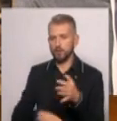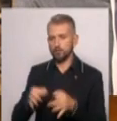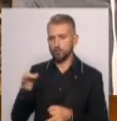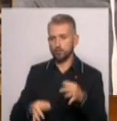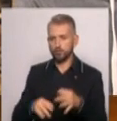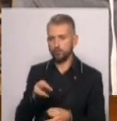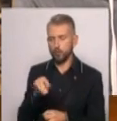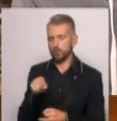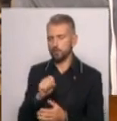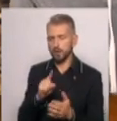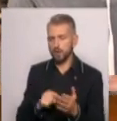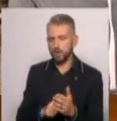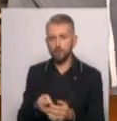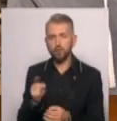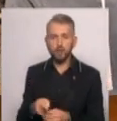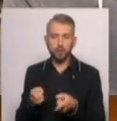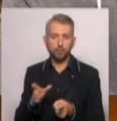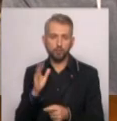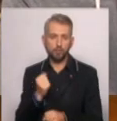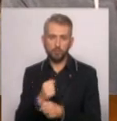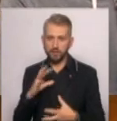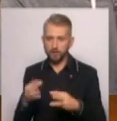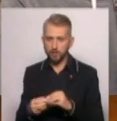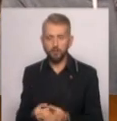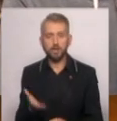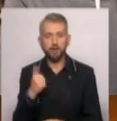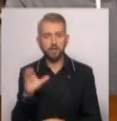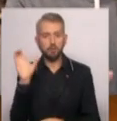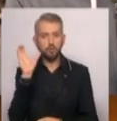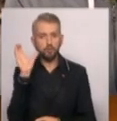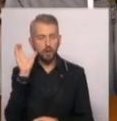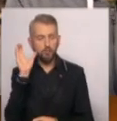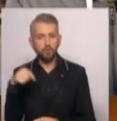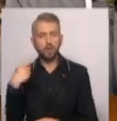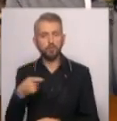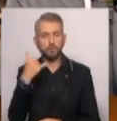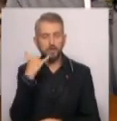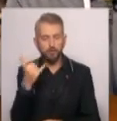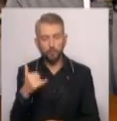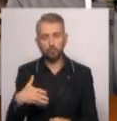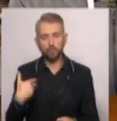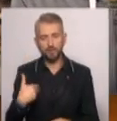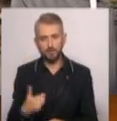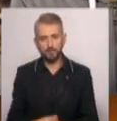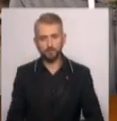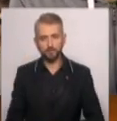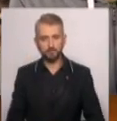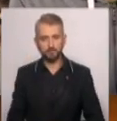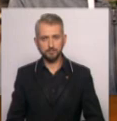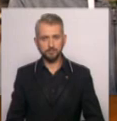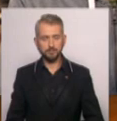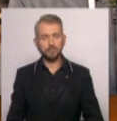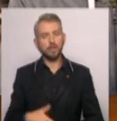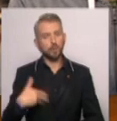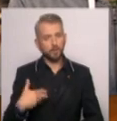по цьому питанню, тоді вже дійсно будемо робити висновки. Давайте послухаємо наступний дзвінок. Добрий день, ви в ефірі.